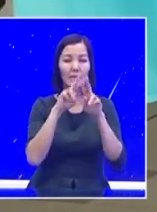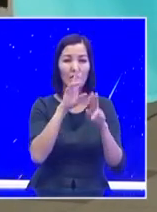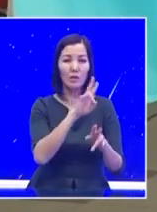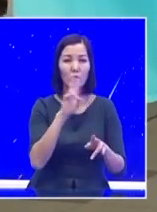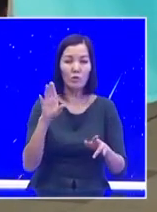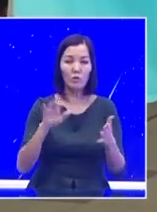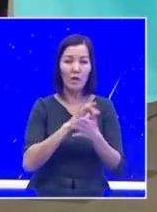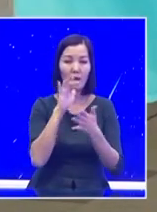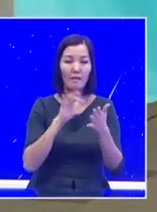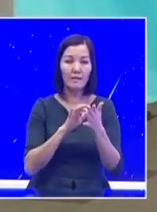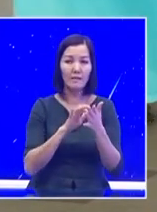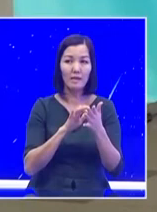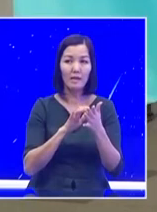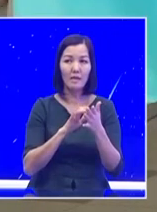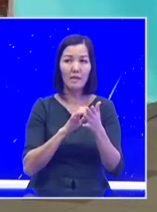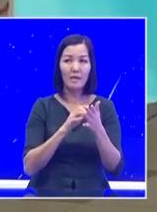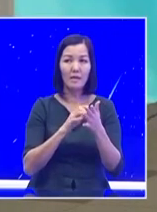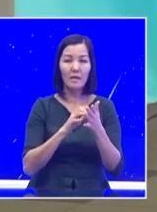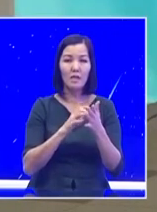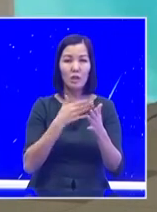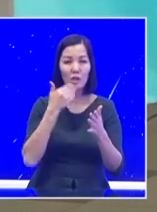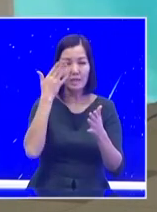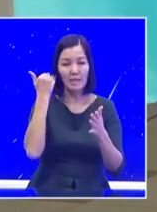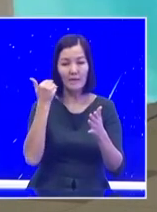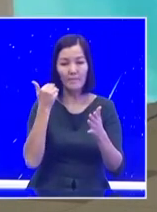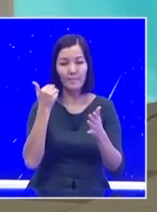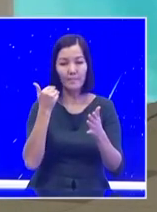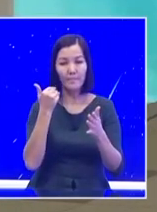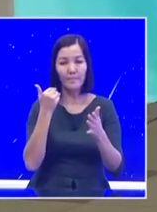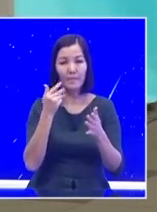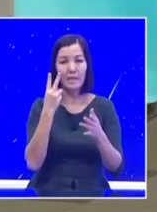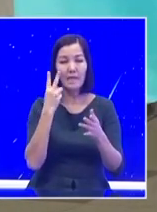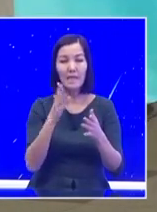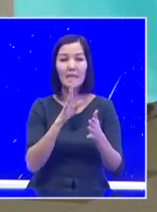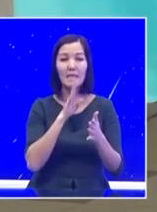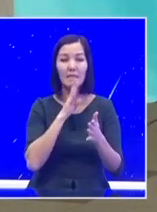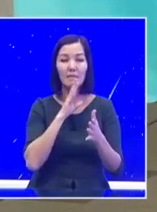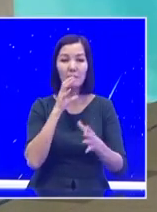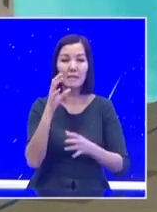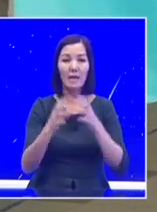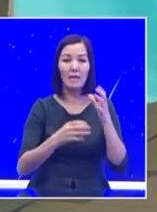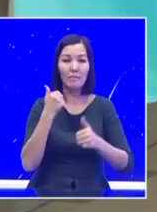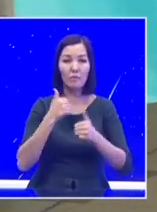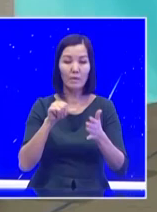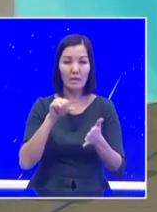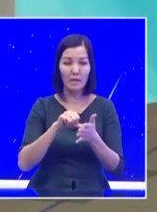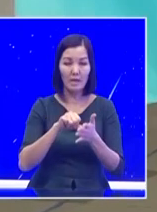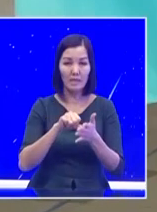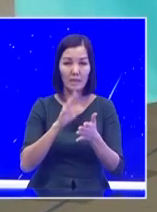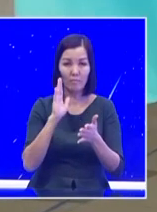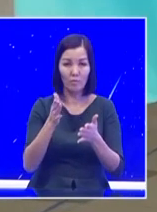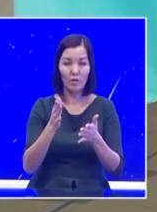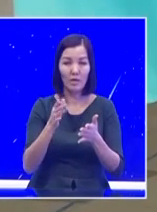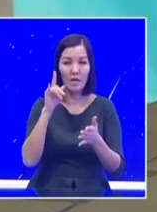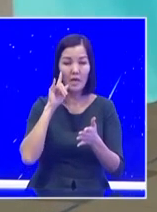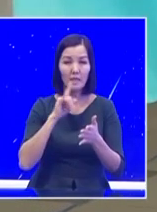қаласында шілденің 6-сы күні 2 қызымыз әлем чемпионатына қатысатын болды. Енді алдымызда